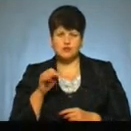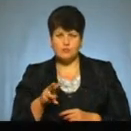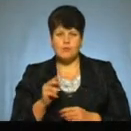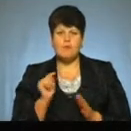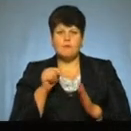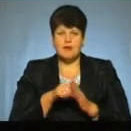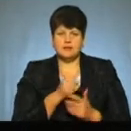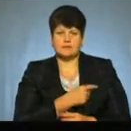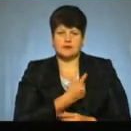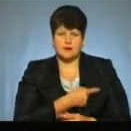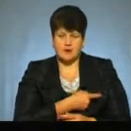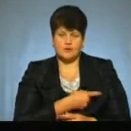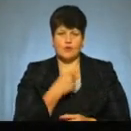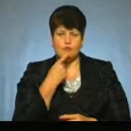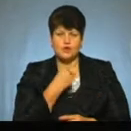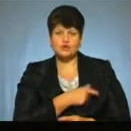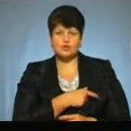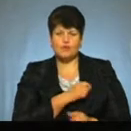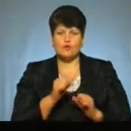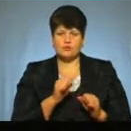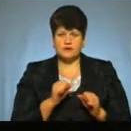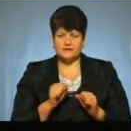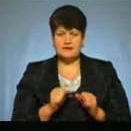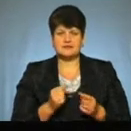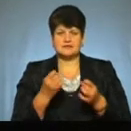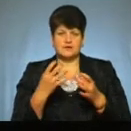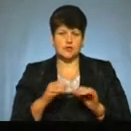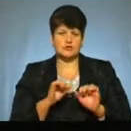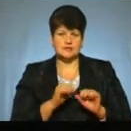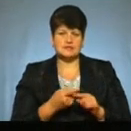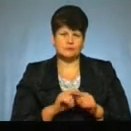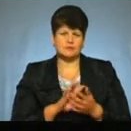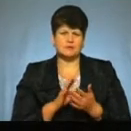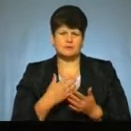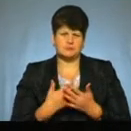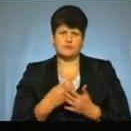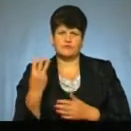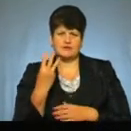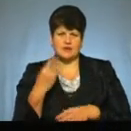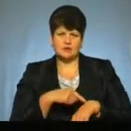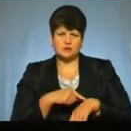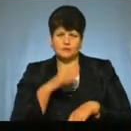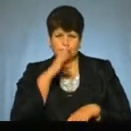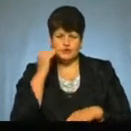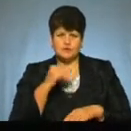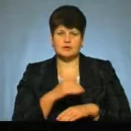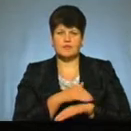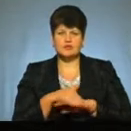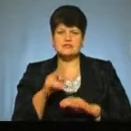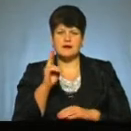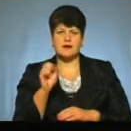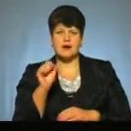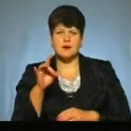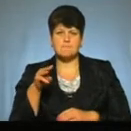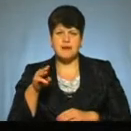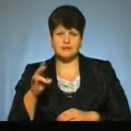словами чергового управління з питань цивільного захисту Анатолія Крука, це сталося близько 3-ї години ночі в квартирі на вулиці Карпенка. Запах газу